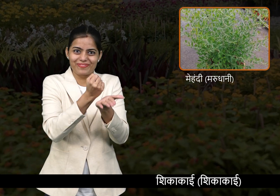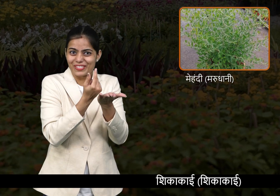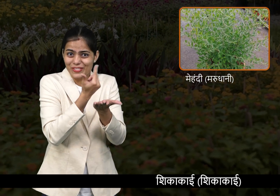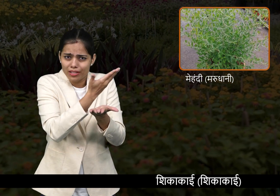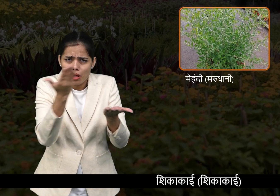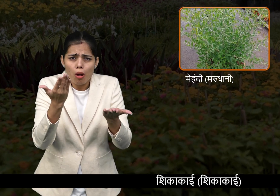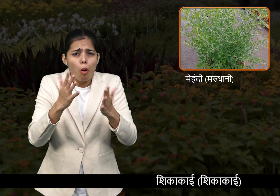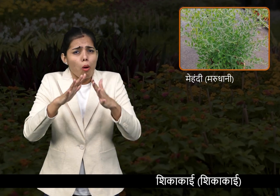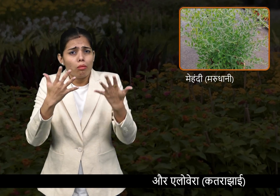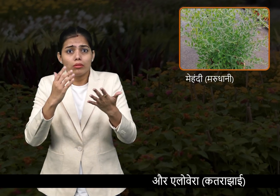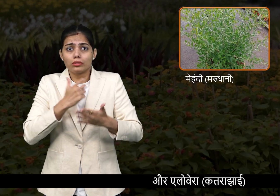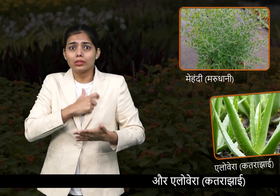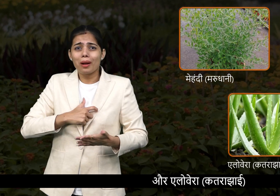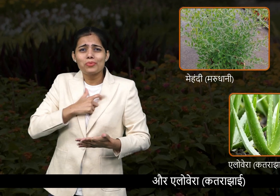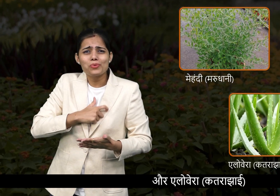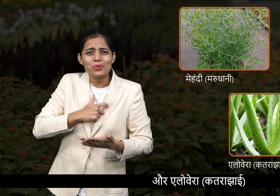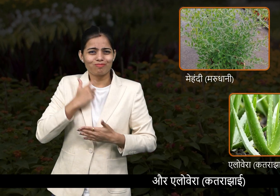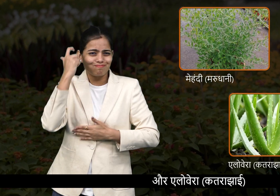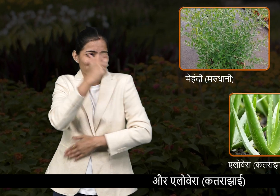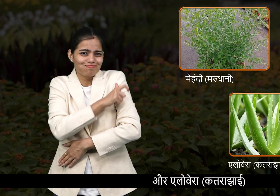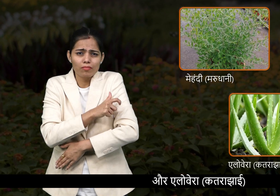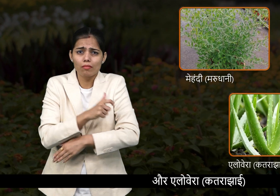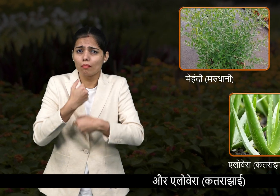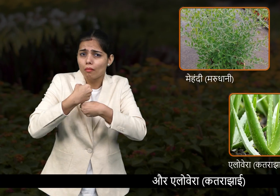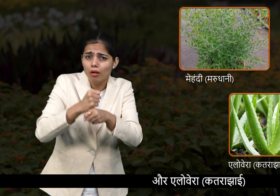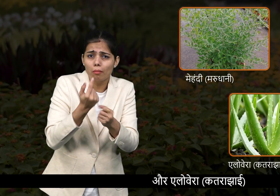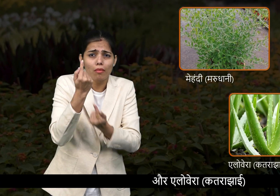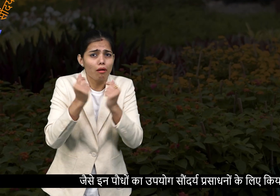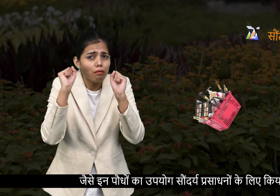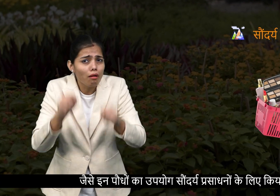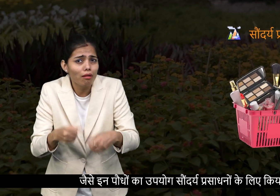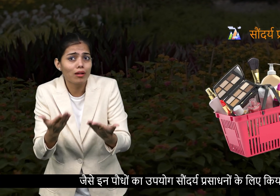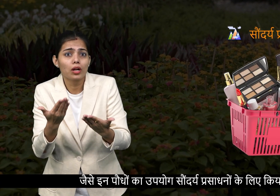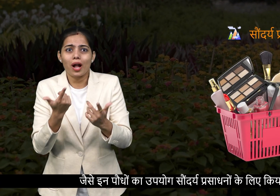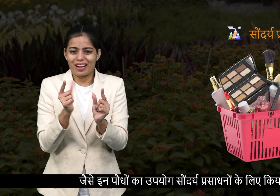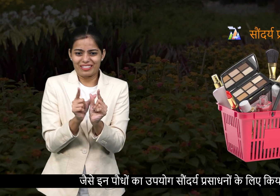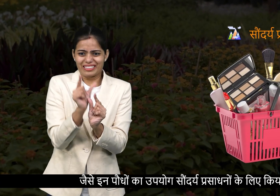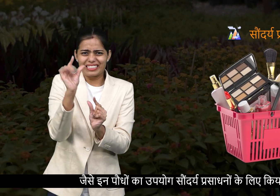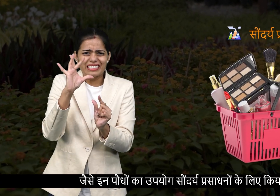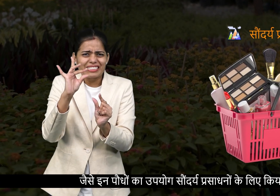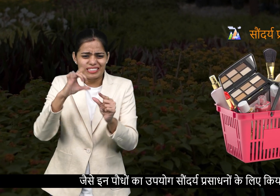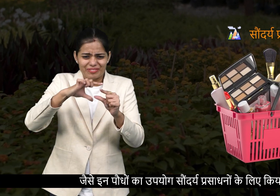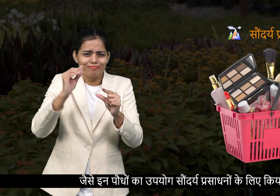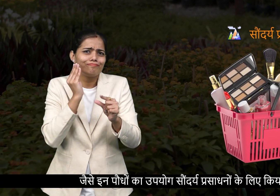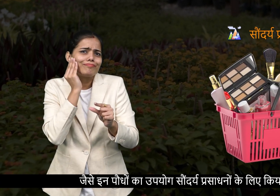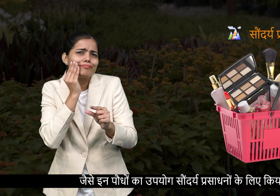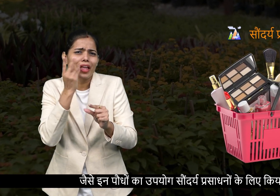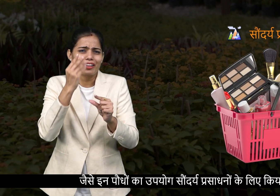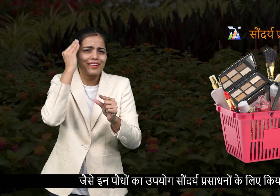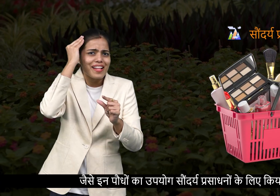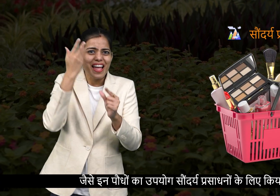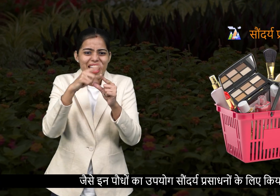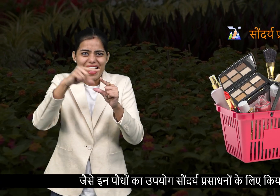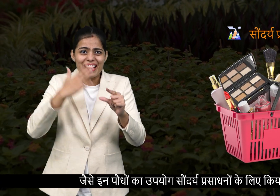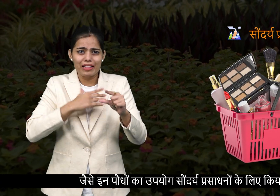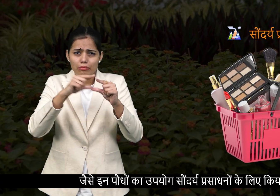शिकाकाई और एलोवेरा, कतराझाई जैसे इन पौधों का उपयोग सौंदर्य प्रसाधनों के